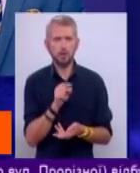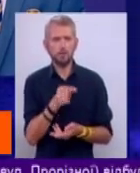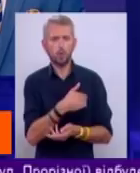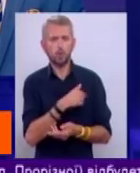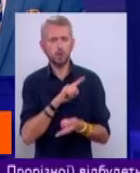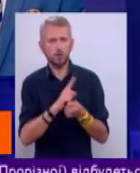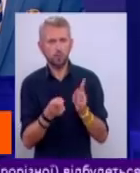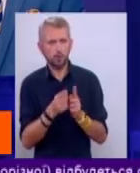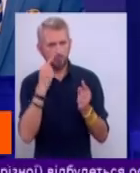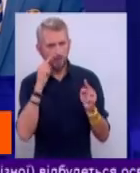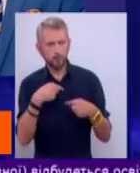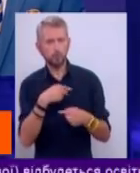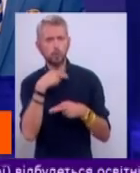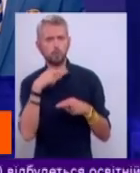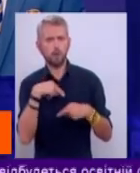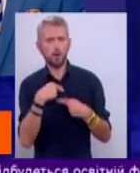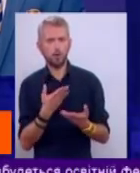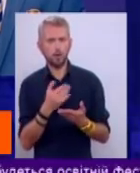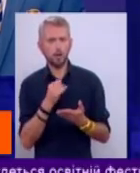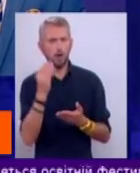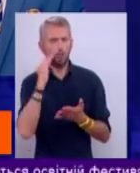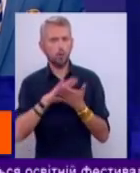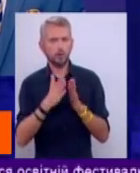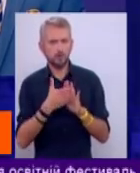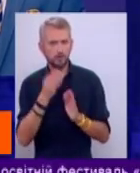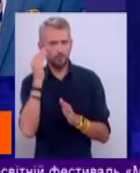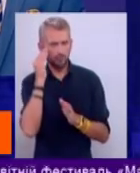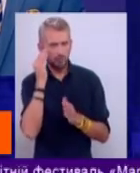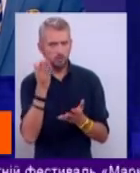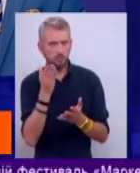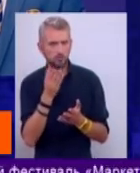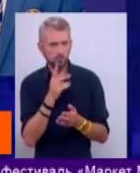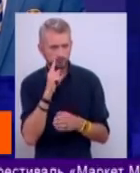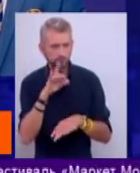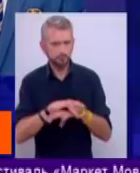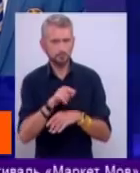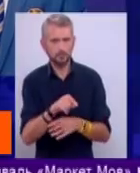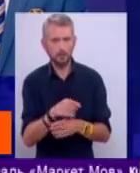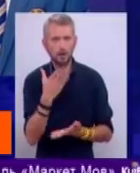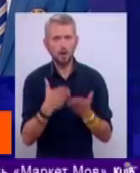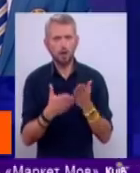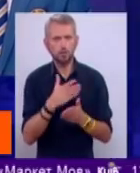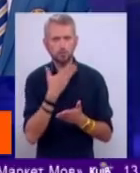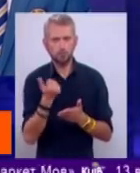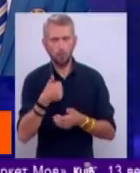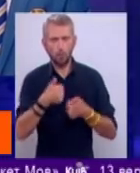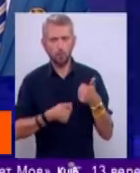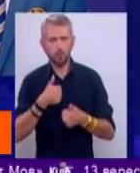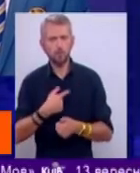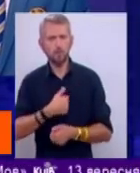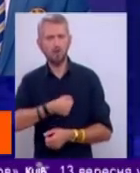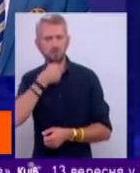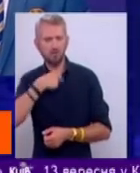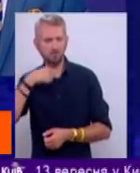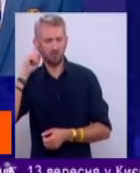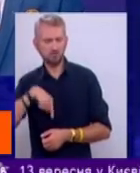навпаки привернути увагу, і позиція вчителя проігнорувати ці речі. Тобто, якщо не влаштовується конкуренція, я старший, я